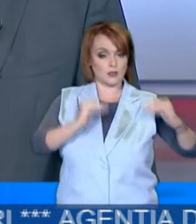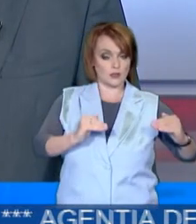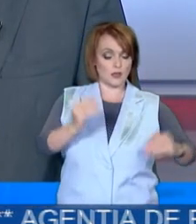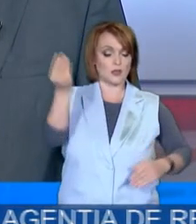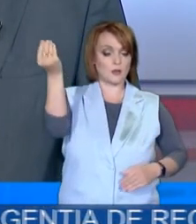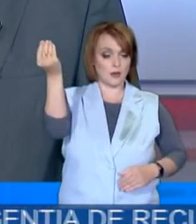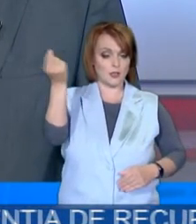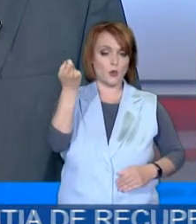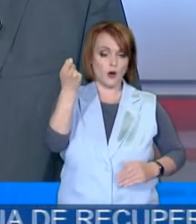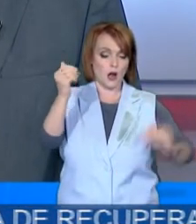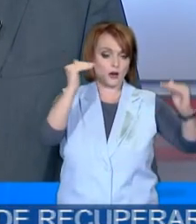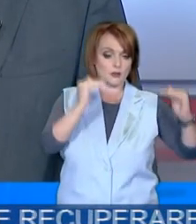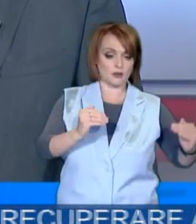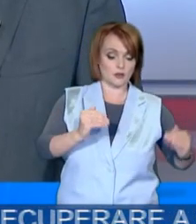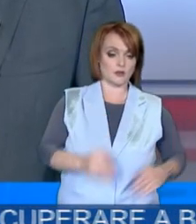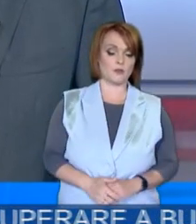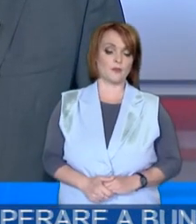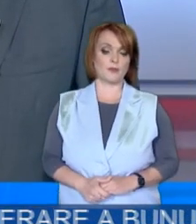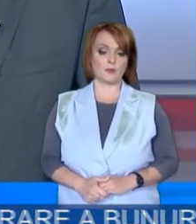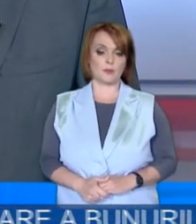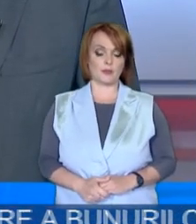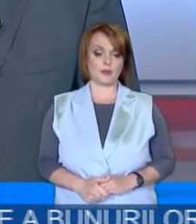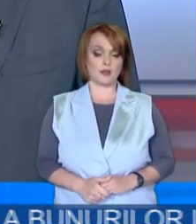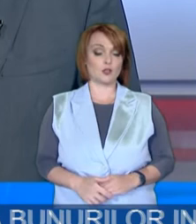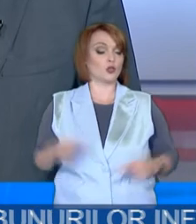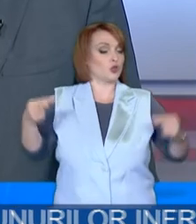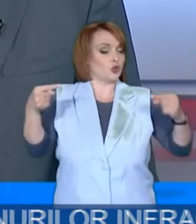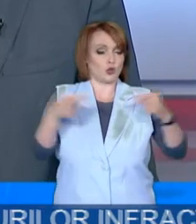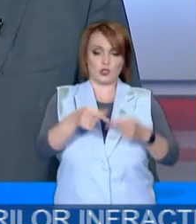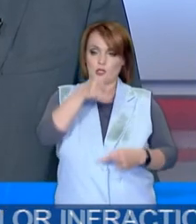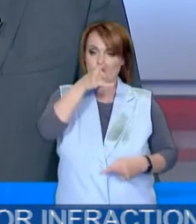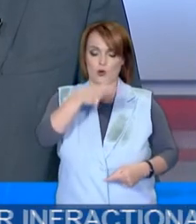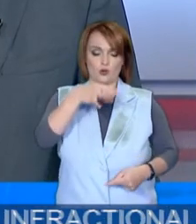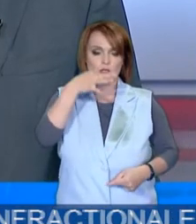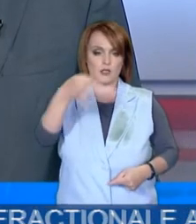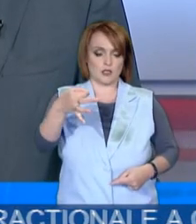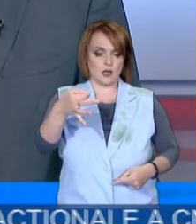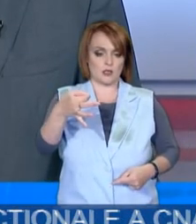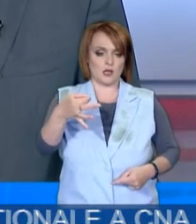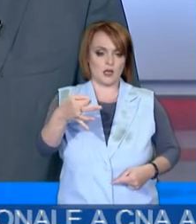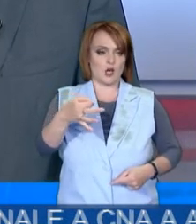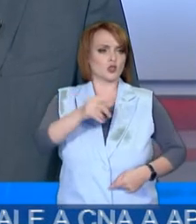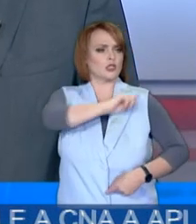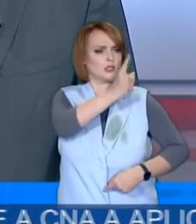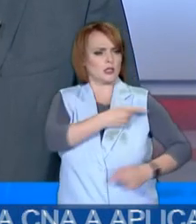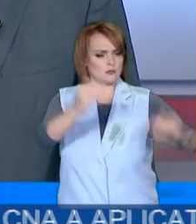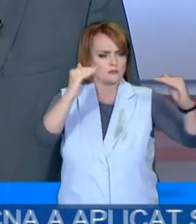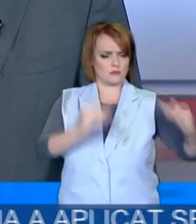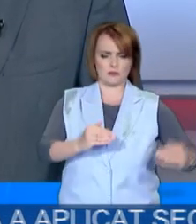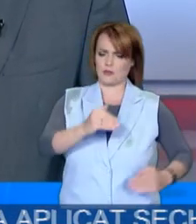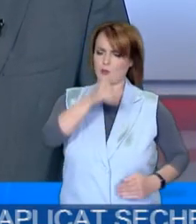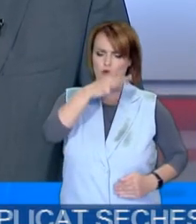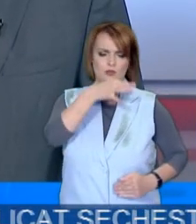de scăderea prețului, dar noi totuși nu vizăm ca să fie așa prea mare sau bruscă scăderea prețului de